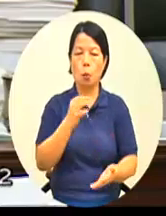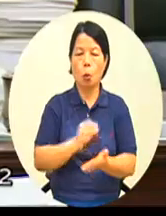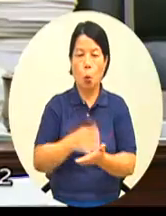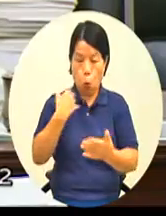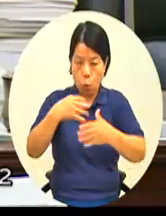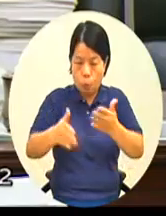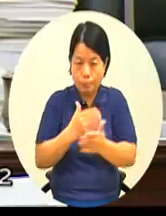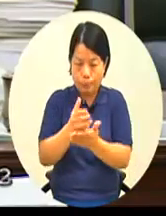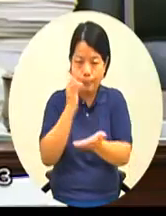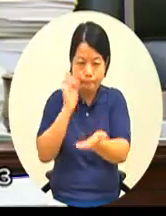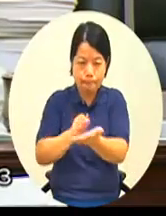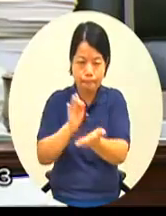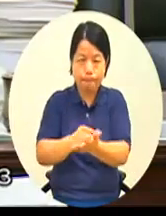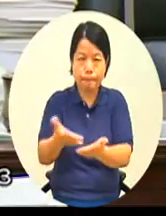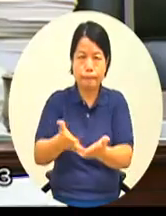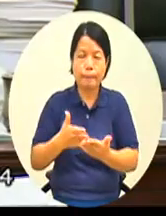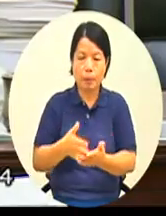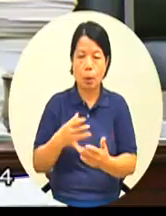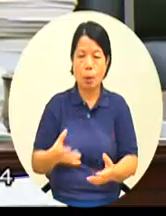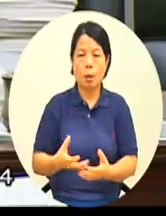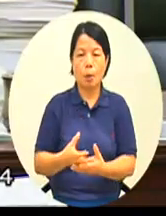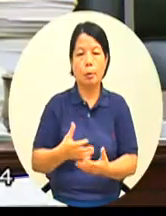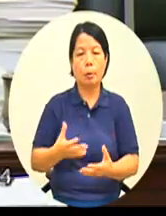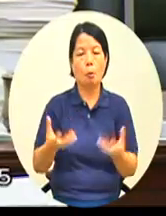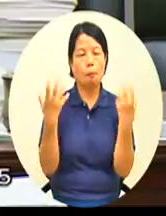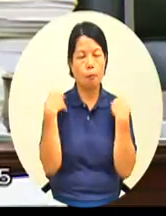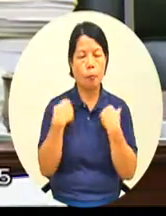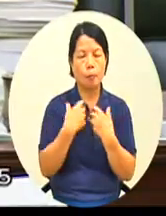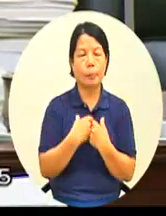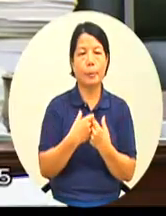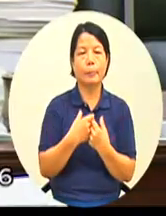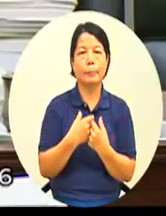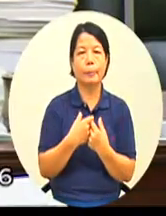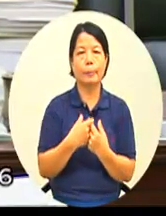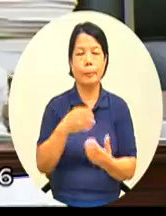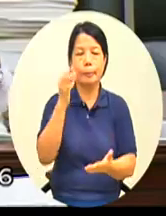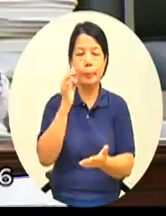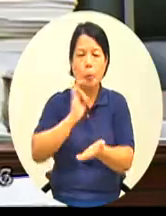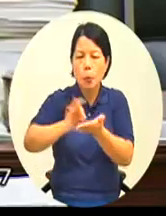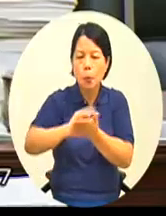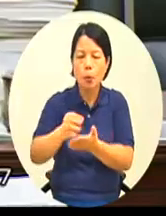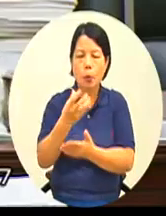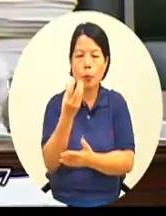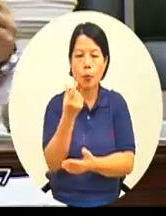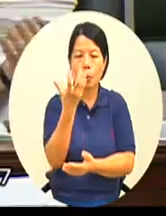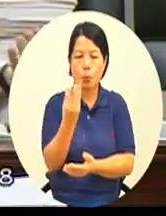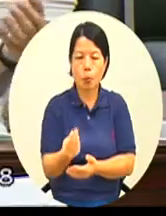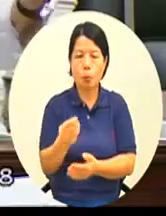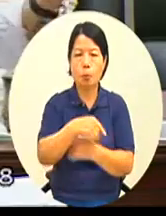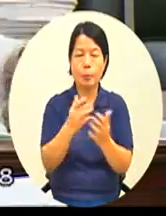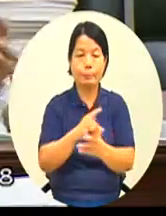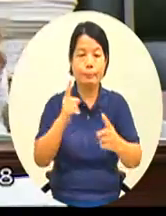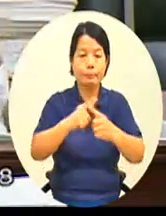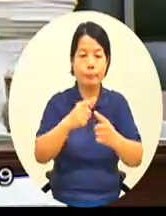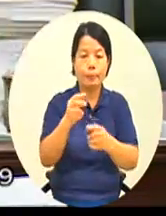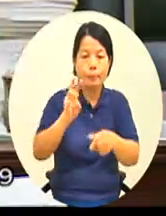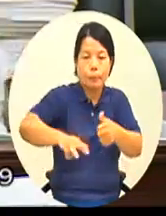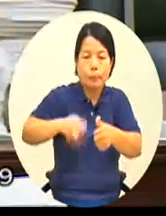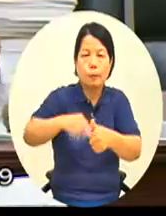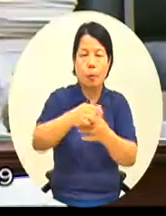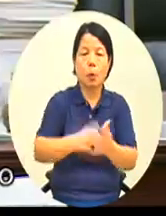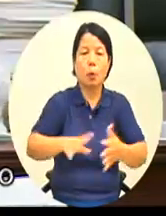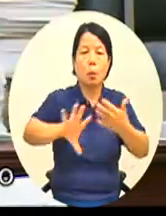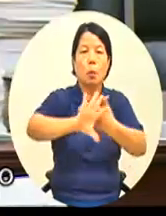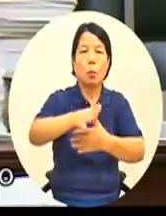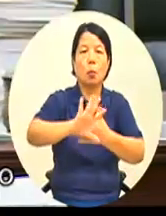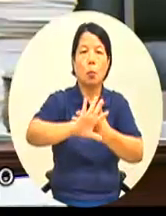资，你的负担没太大。那人力我们也训练好，或者是不管是外劳，他也要训练